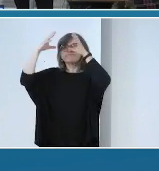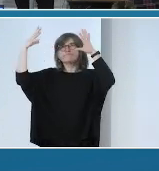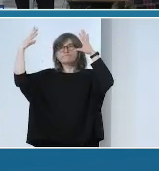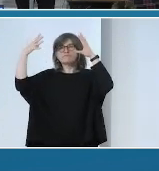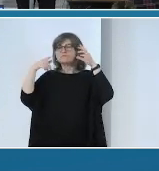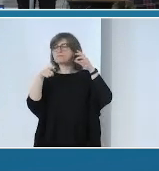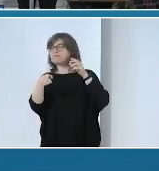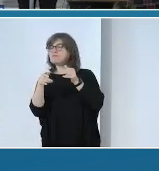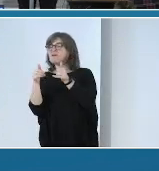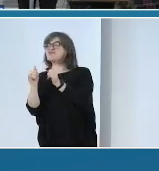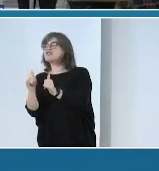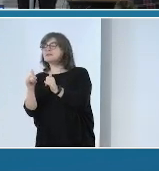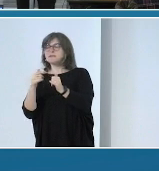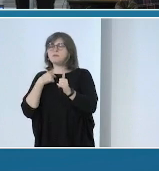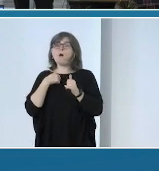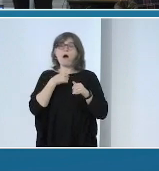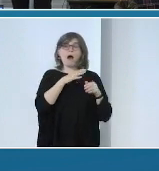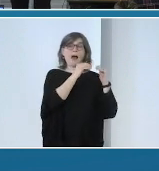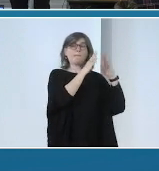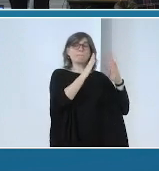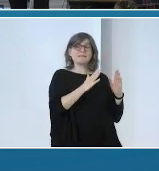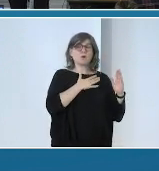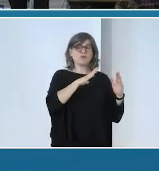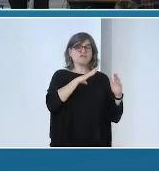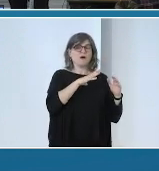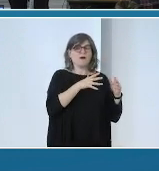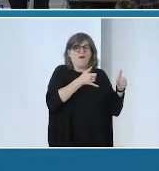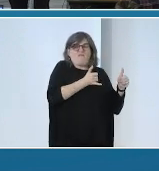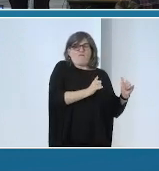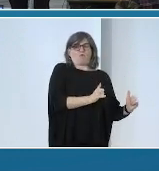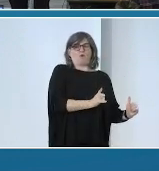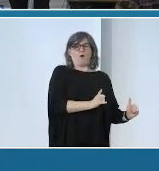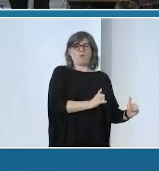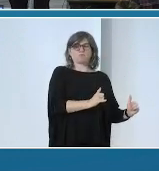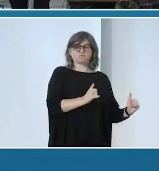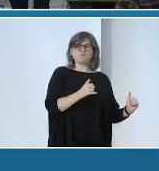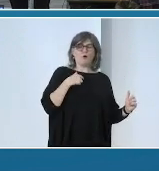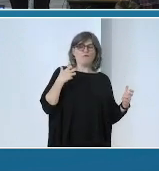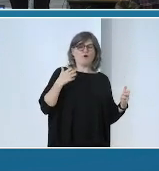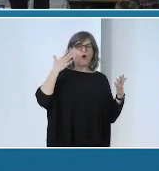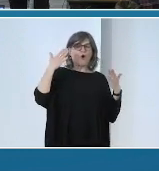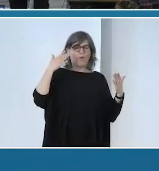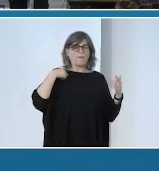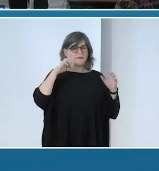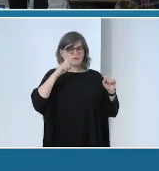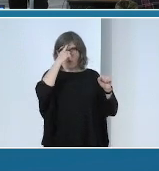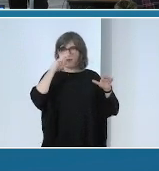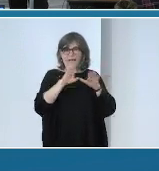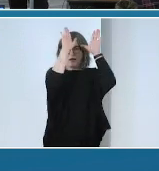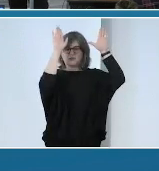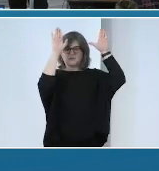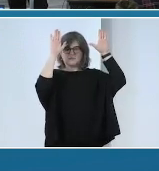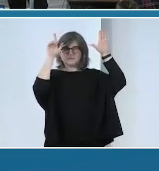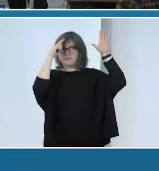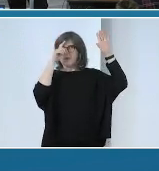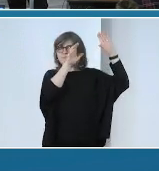comparer cette chaise à un fauteuil que j'ai chez moi. Je suis capable tout à fait de faire tourner la chaise